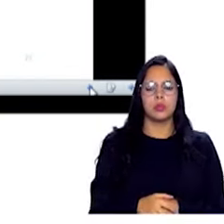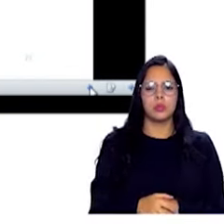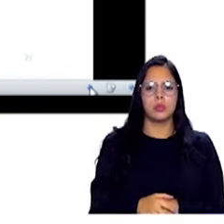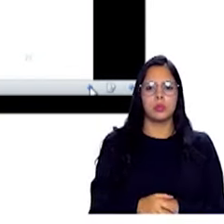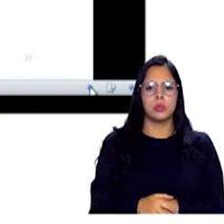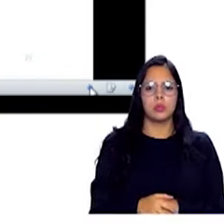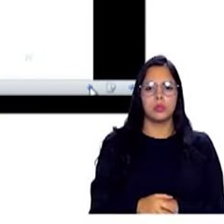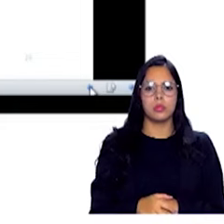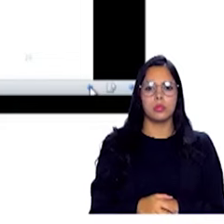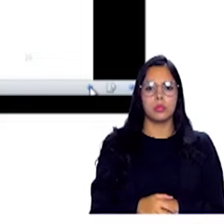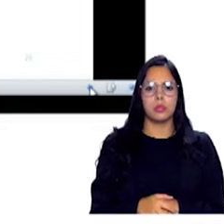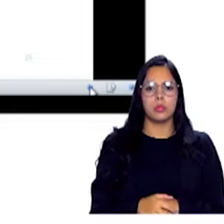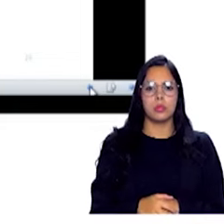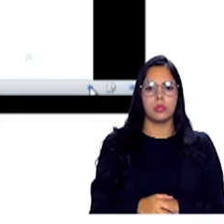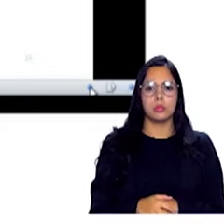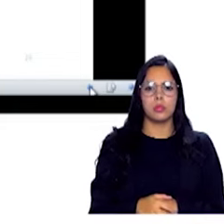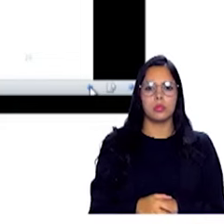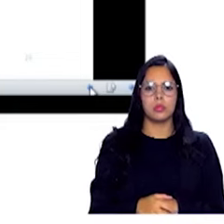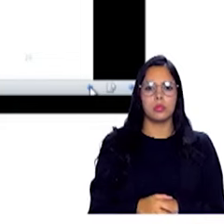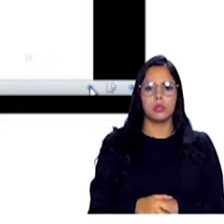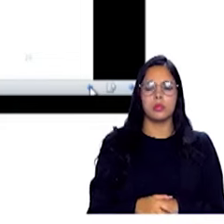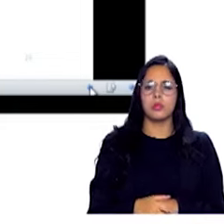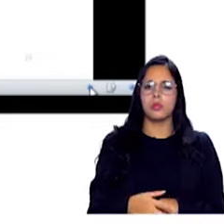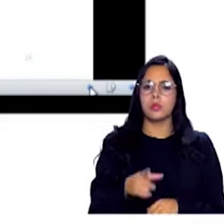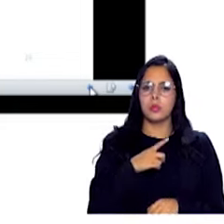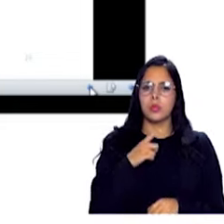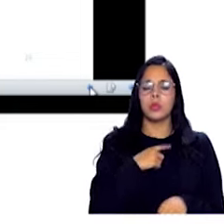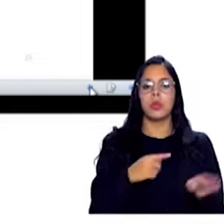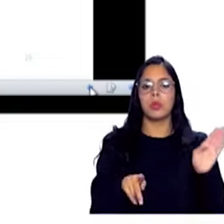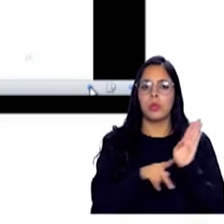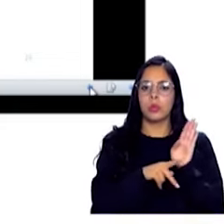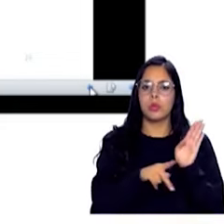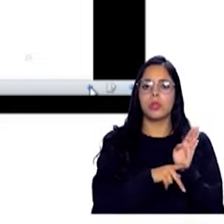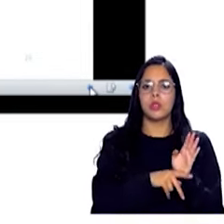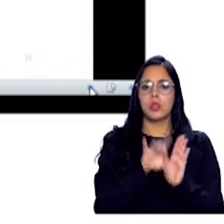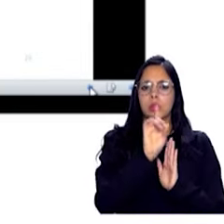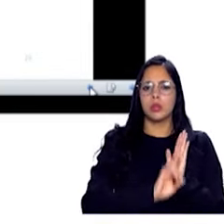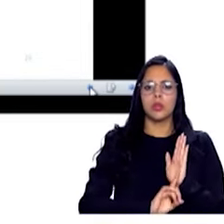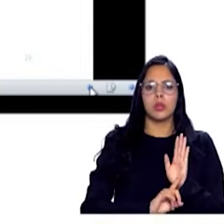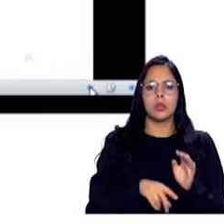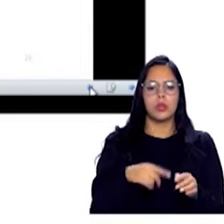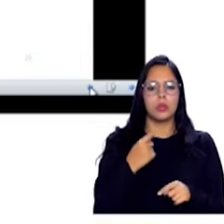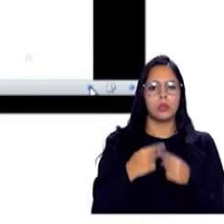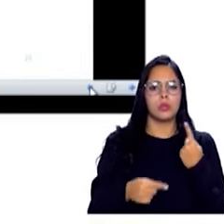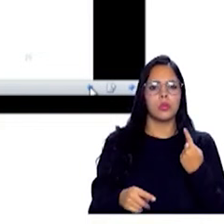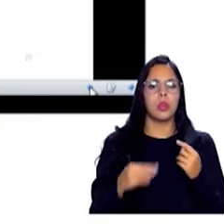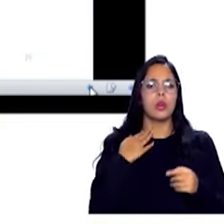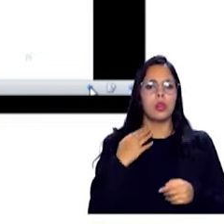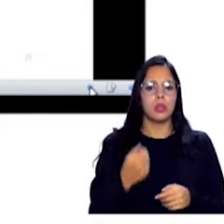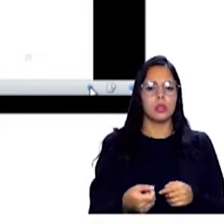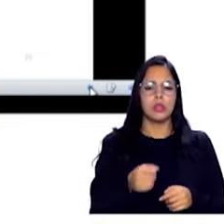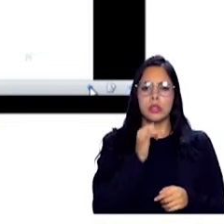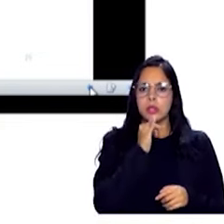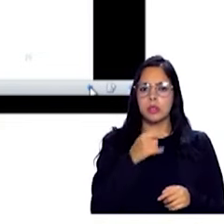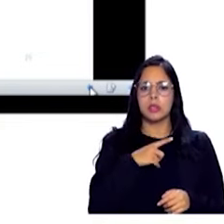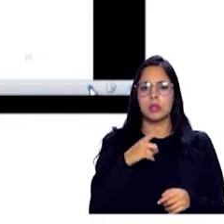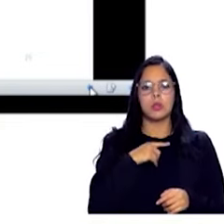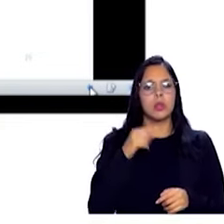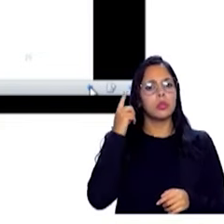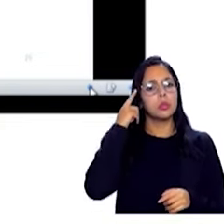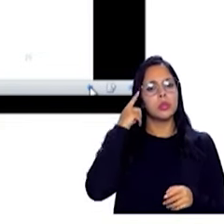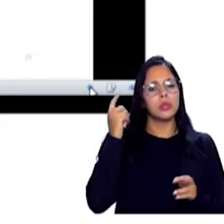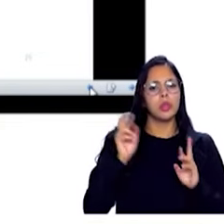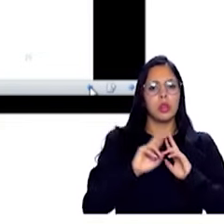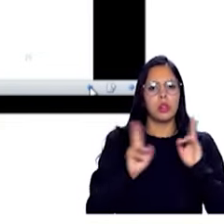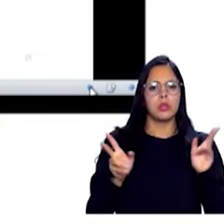Tale principio di diritto non vincoli altri giudici e quindi altre controversie non faccia precedente e chiaro per che la funzione